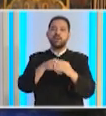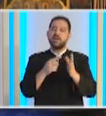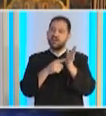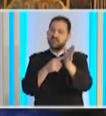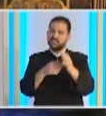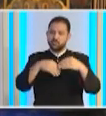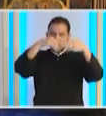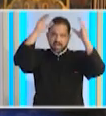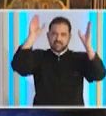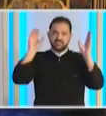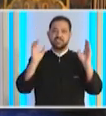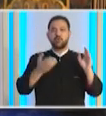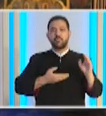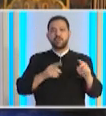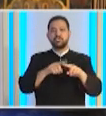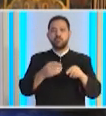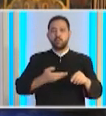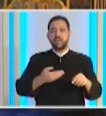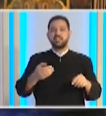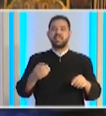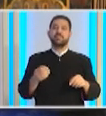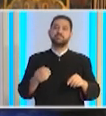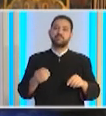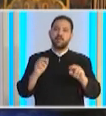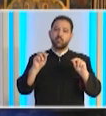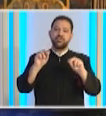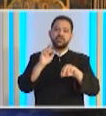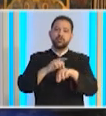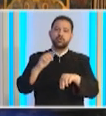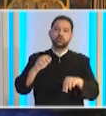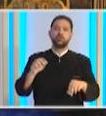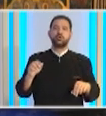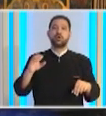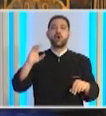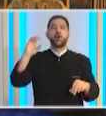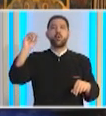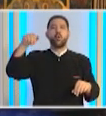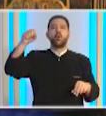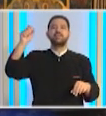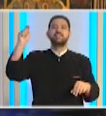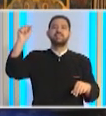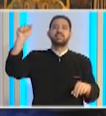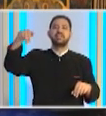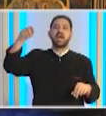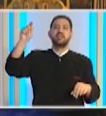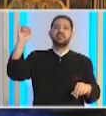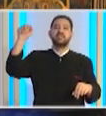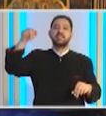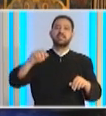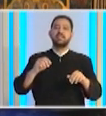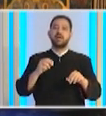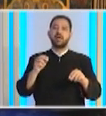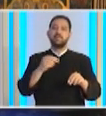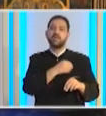în viziunea părinților capadoceni cu părintele profesor dr. Constantin Pătulanu de la Facultatea de Teologie Ortodoxă